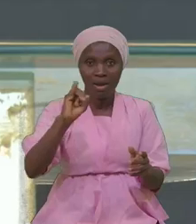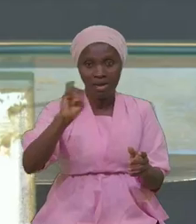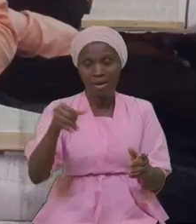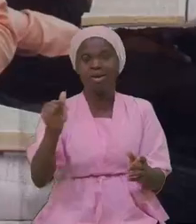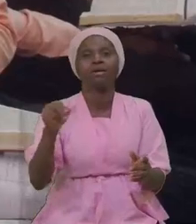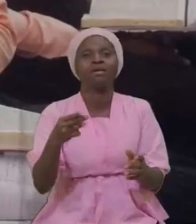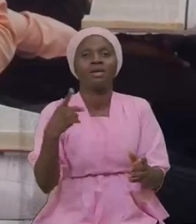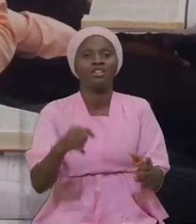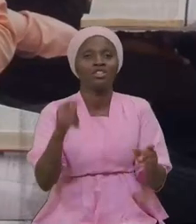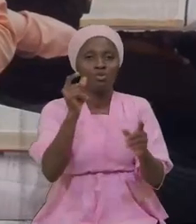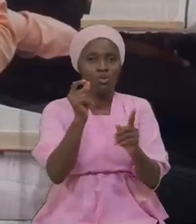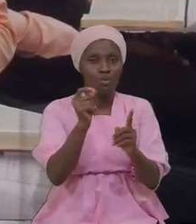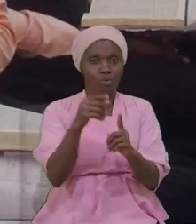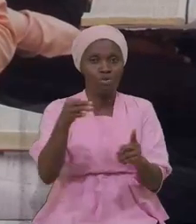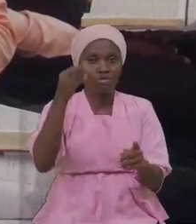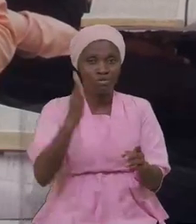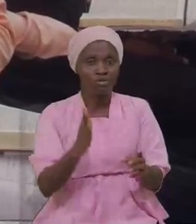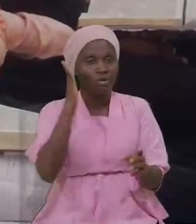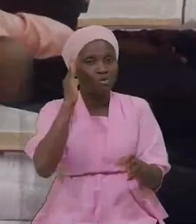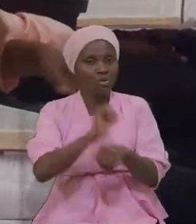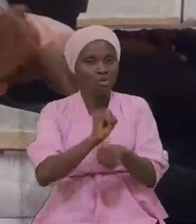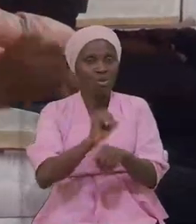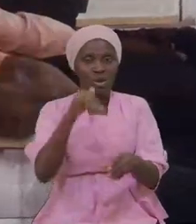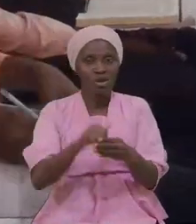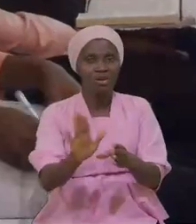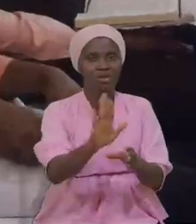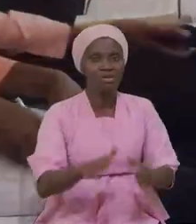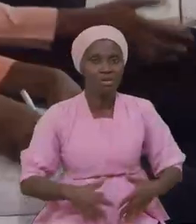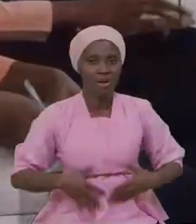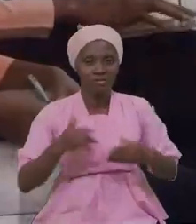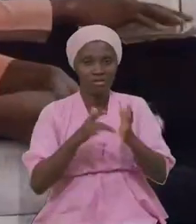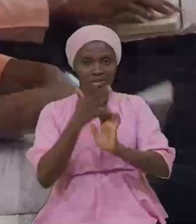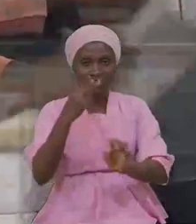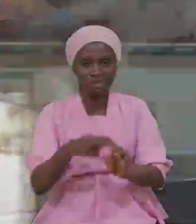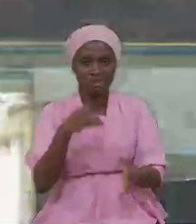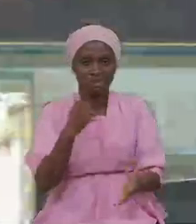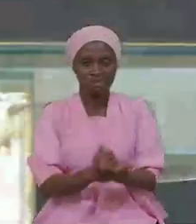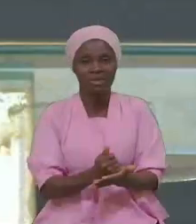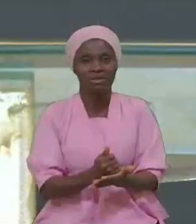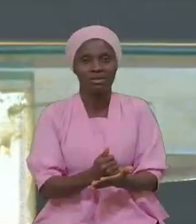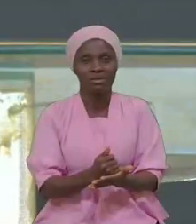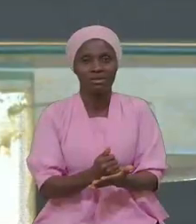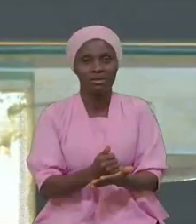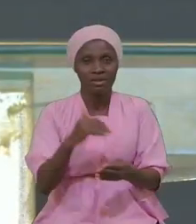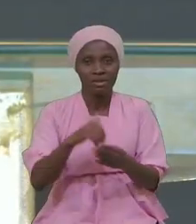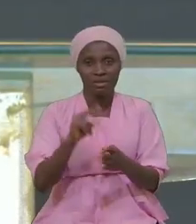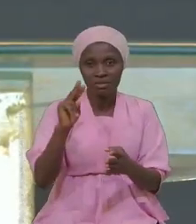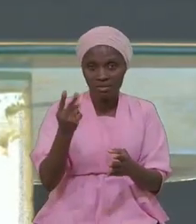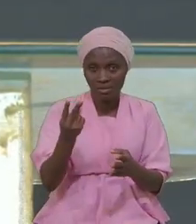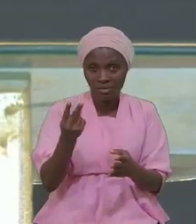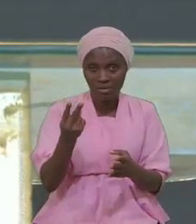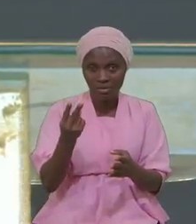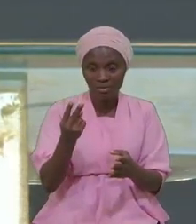la parole que l'Éternel avait prononcée par Élie. La parole de Dieu s'accomplira dans votre vie. Deuxième